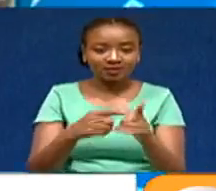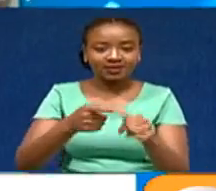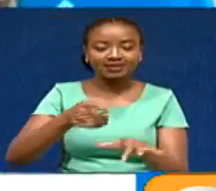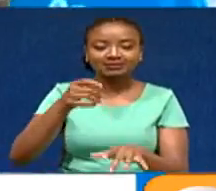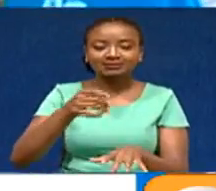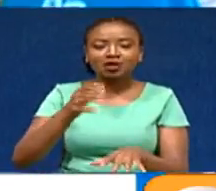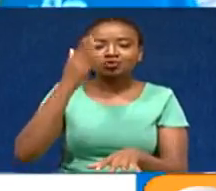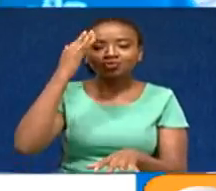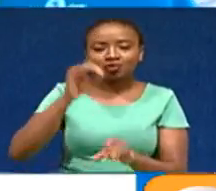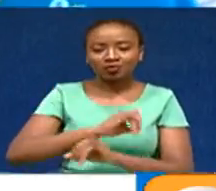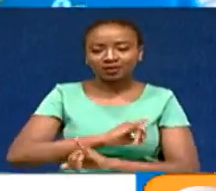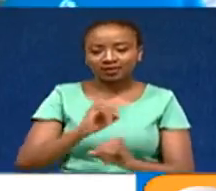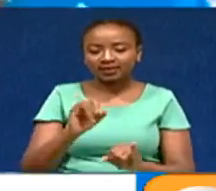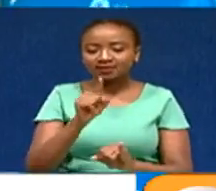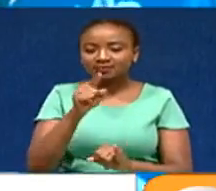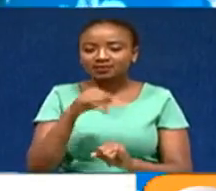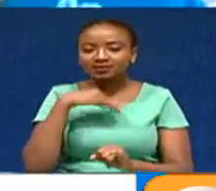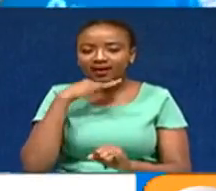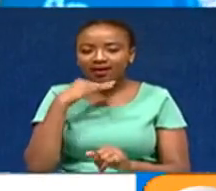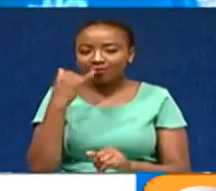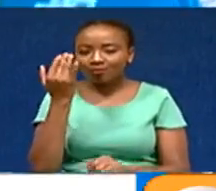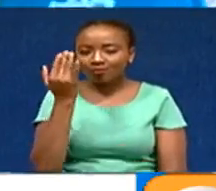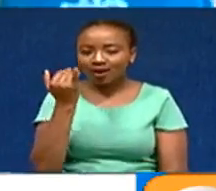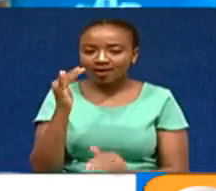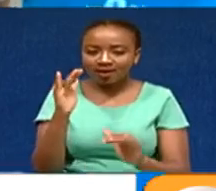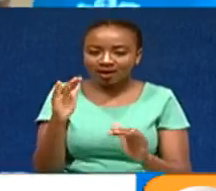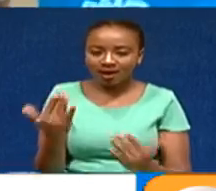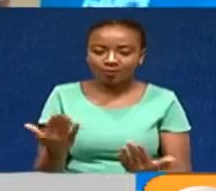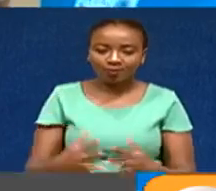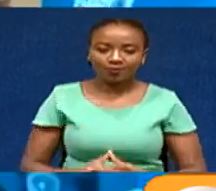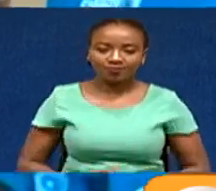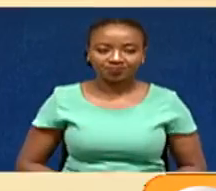wheels of justice for their kin. Laura Otieno, Citizen TV.